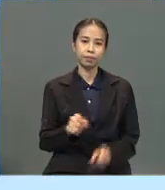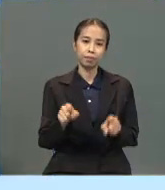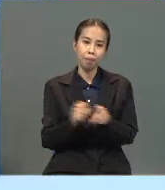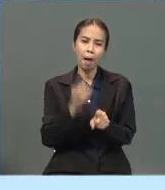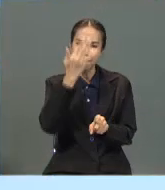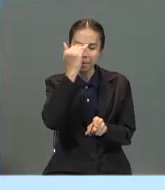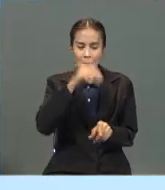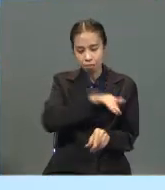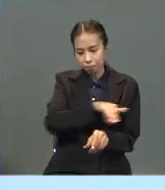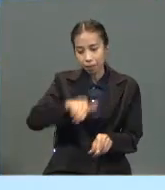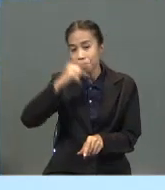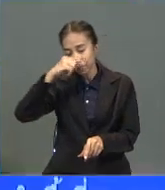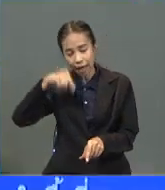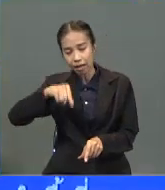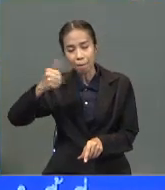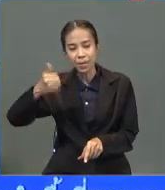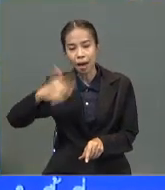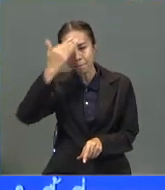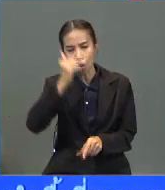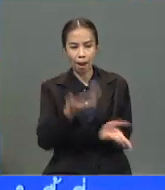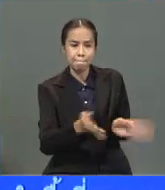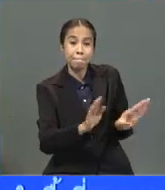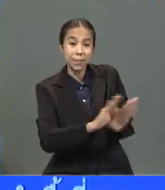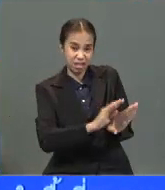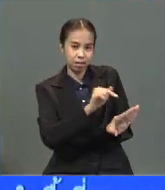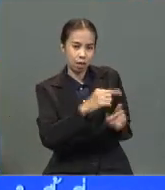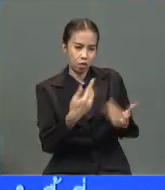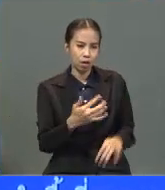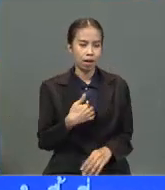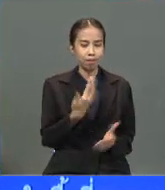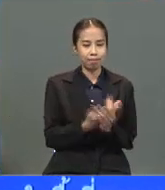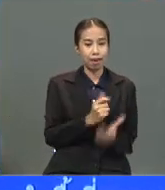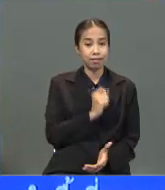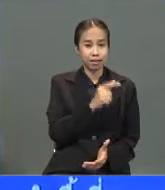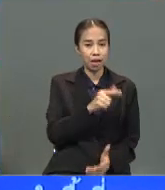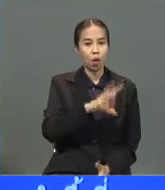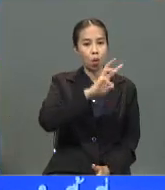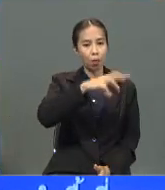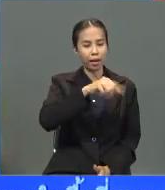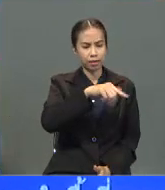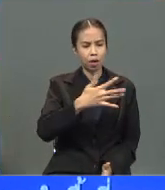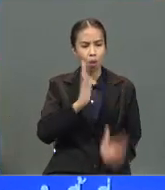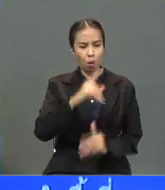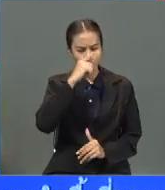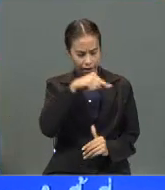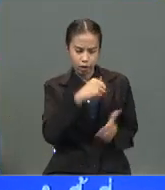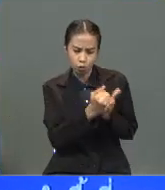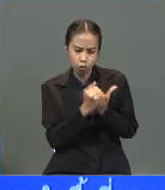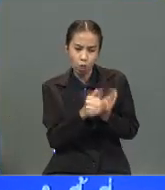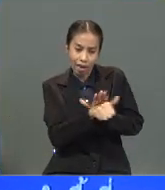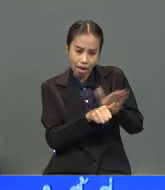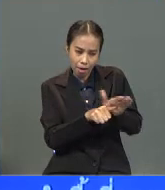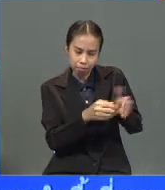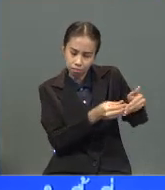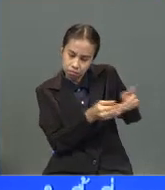เพราะว่าด่านปิดครับจึงจะต่อหน้าให้ช่วยเหลือลักลอบพาเข้ามาโดยเสียค่าใช้จ่ายคนละ 6000บาทต่อมาครับเจ้าหน้าที่